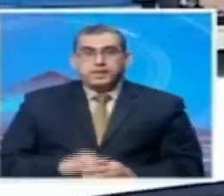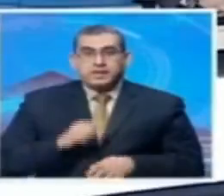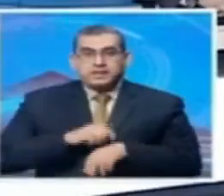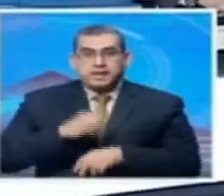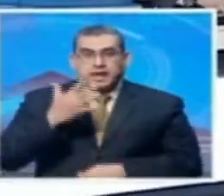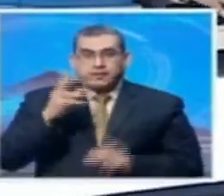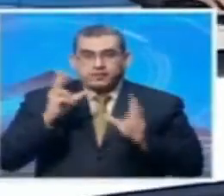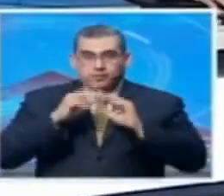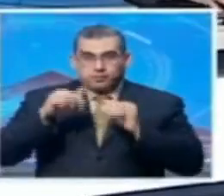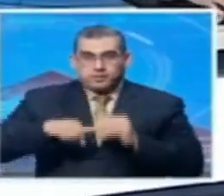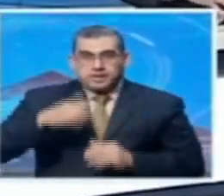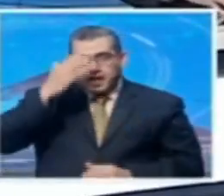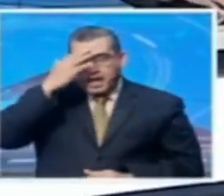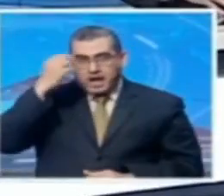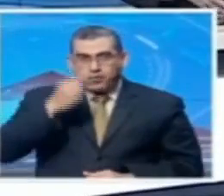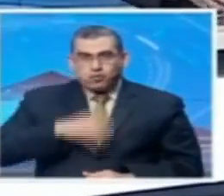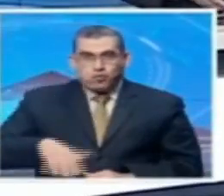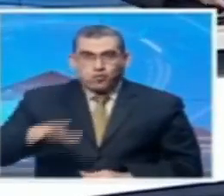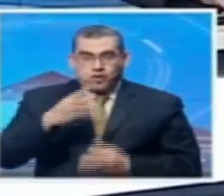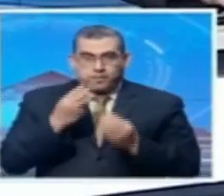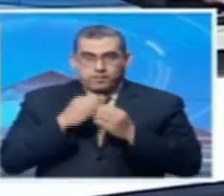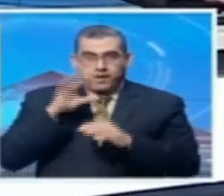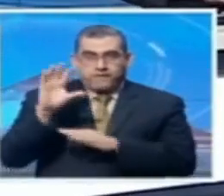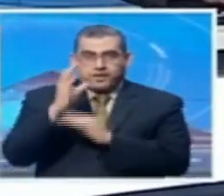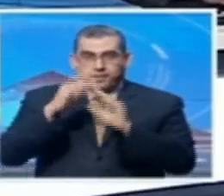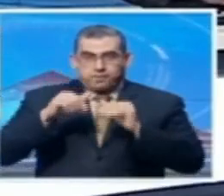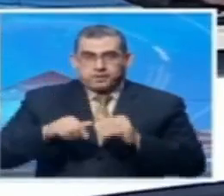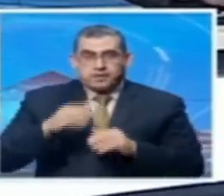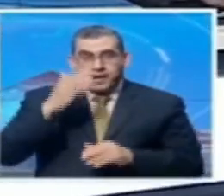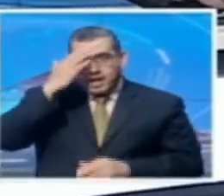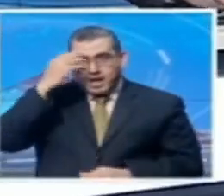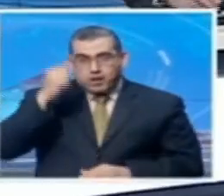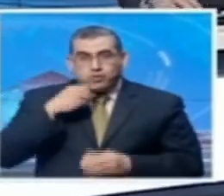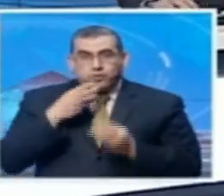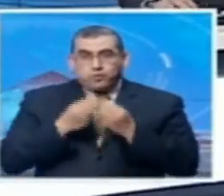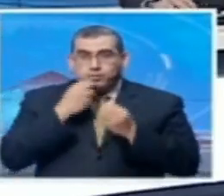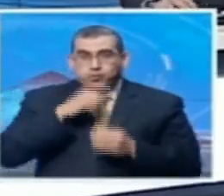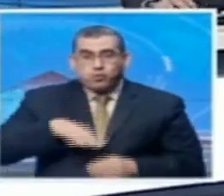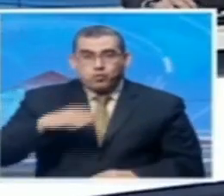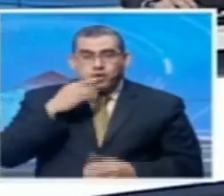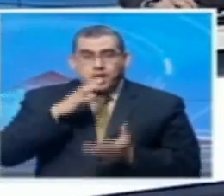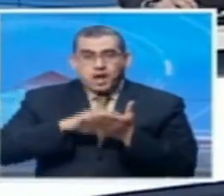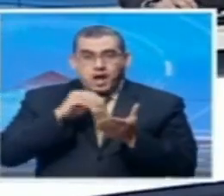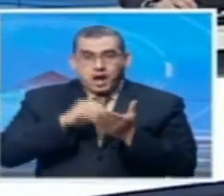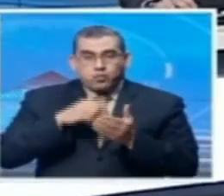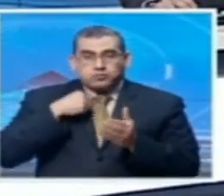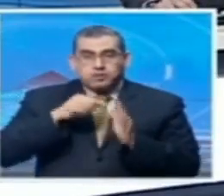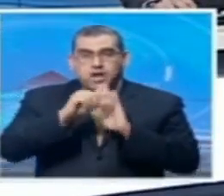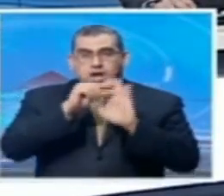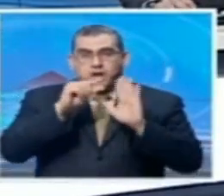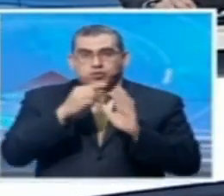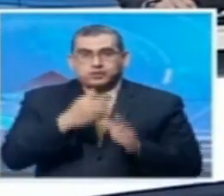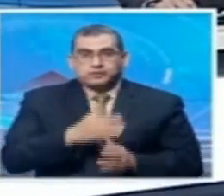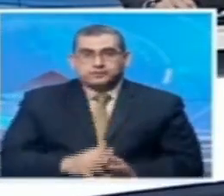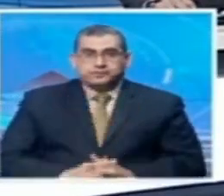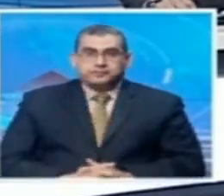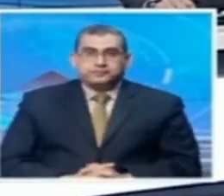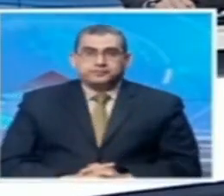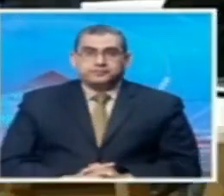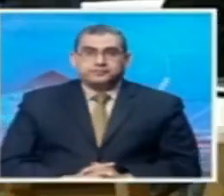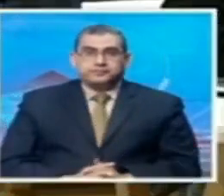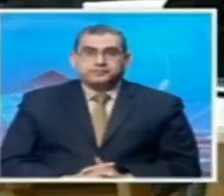الخامسة من التلفزيون المصري. مشاهدينا الكرام أهلا بحضراتكم، نحييكم سيداتي وسادتي ونستهل النشرة بالعنوان: